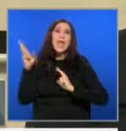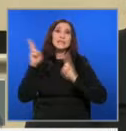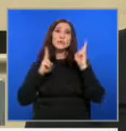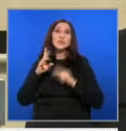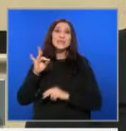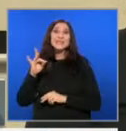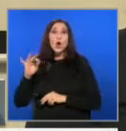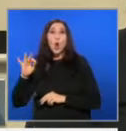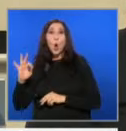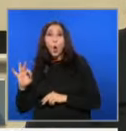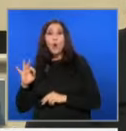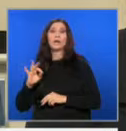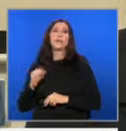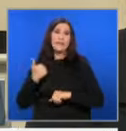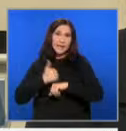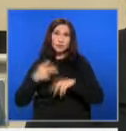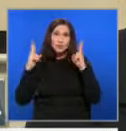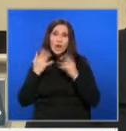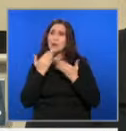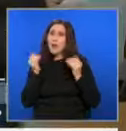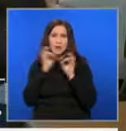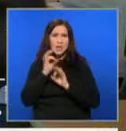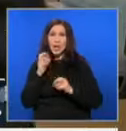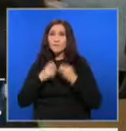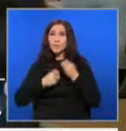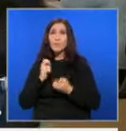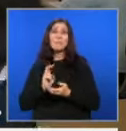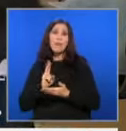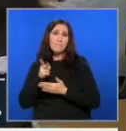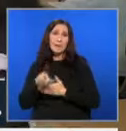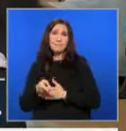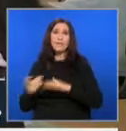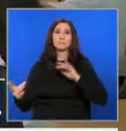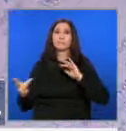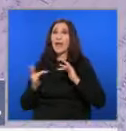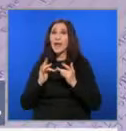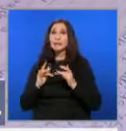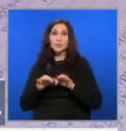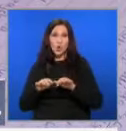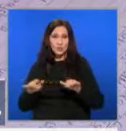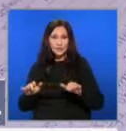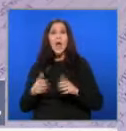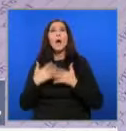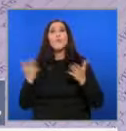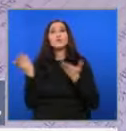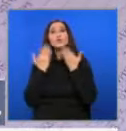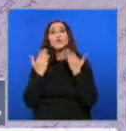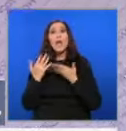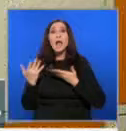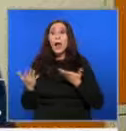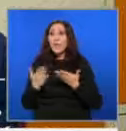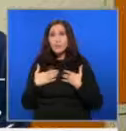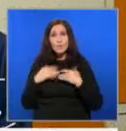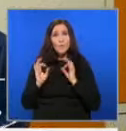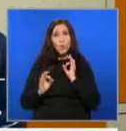РОО съответния директор реши, няма никакъв проблем да минават и в електронна среда. В повечето училища, където има такива случаи,